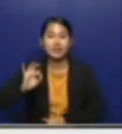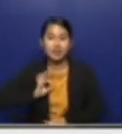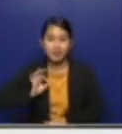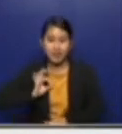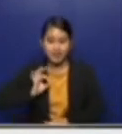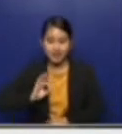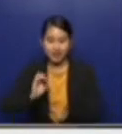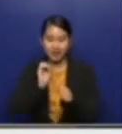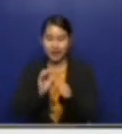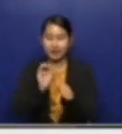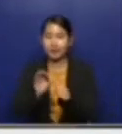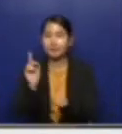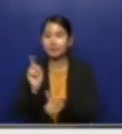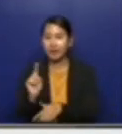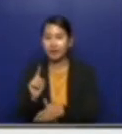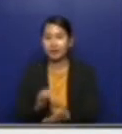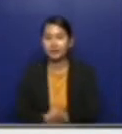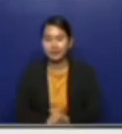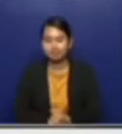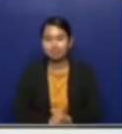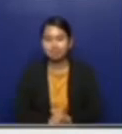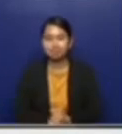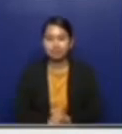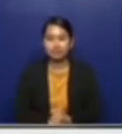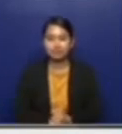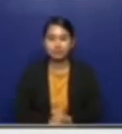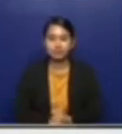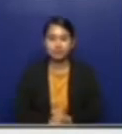าในเมื่อท่านนายกรัฐมนตรี